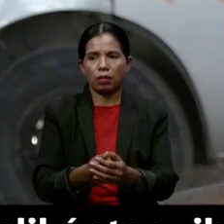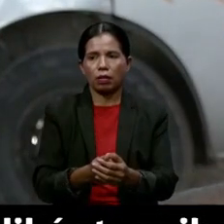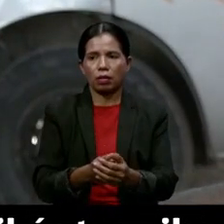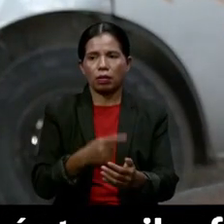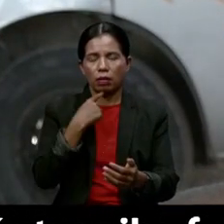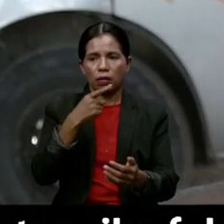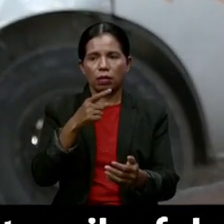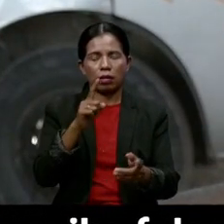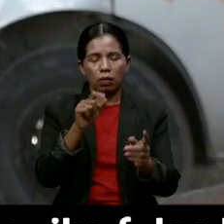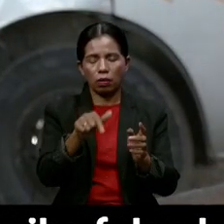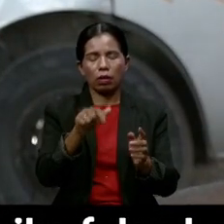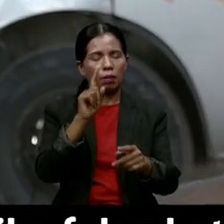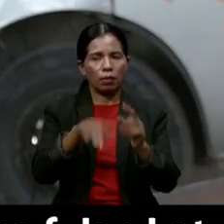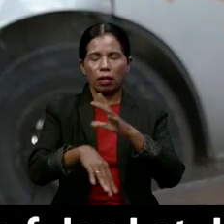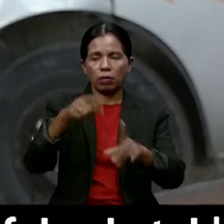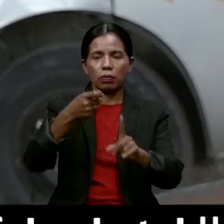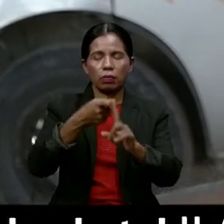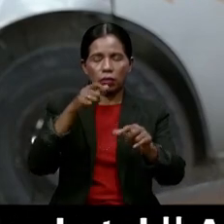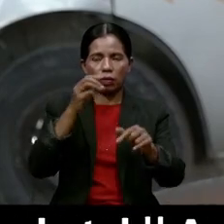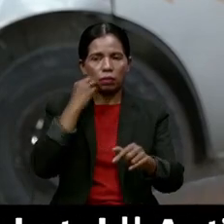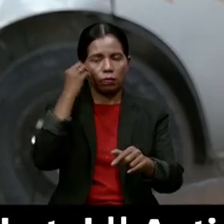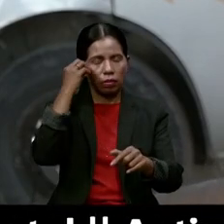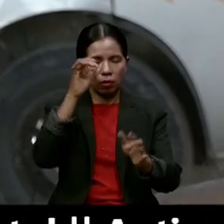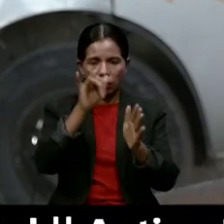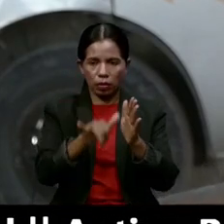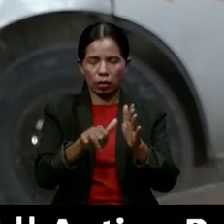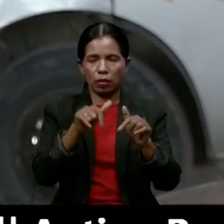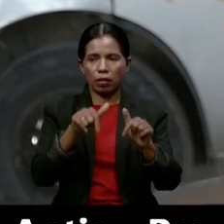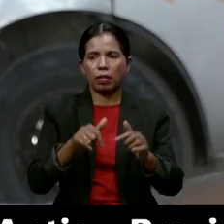orang ni, all lah bape saya si mana ni, all yang ni dia,